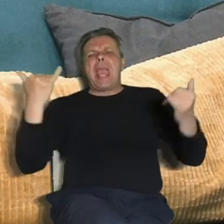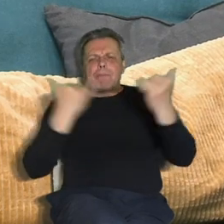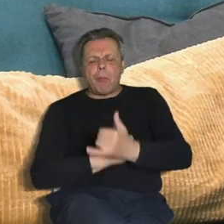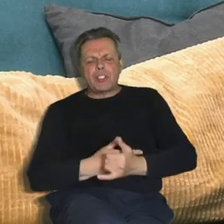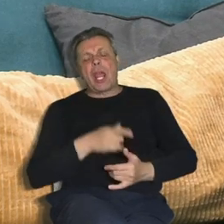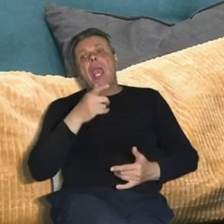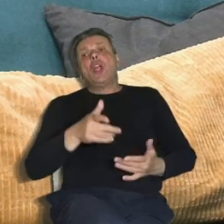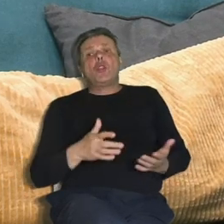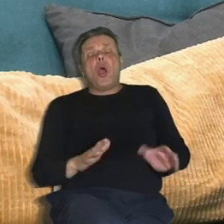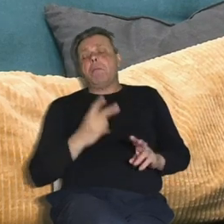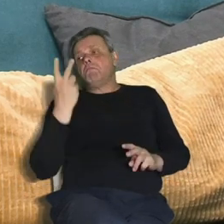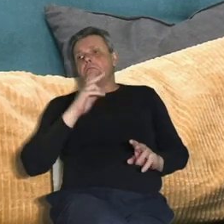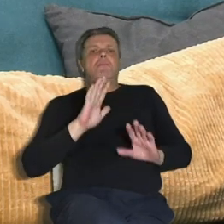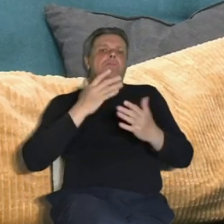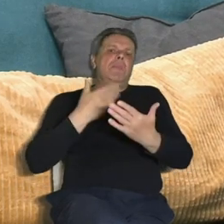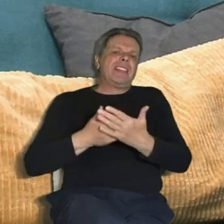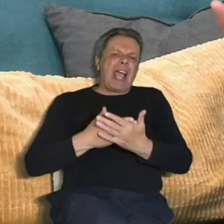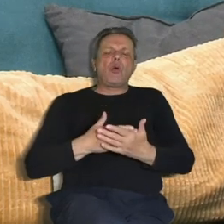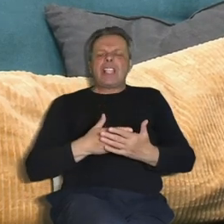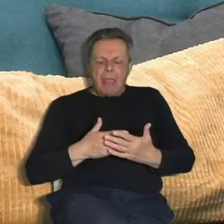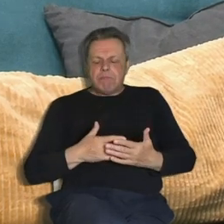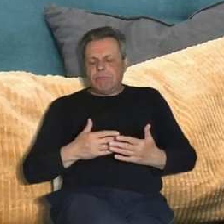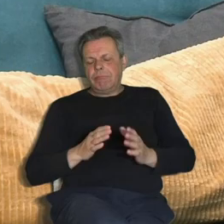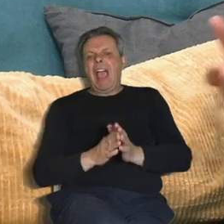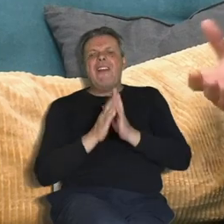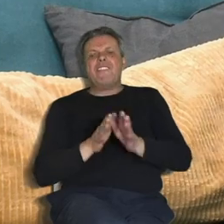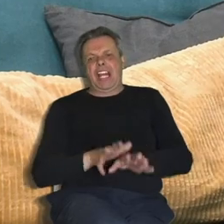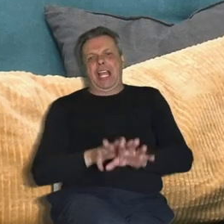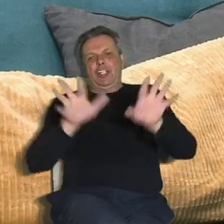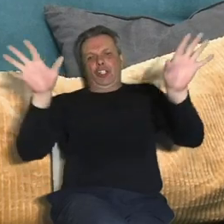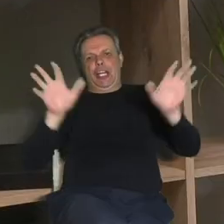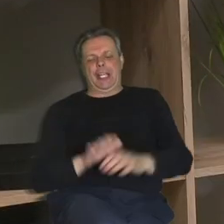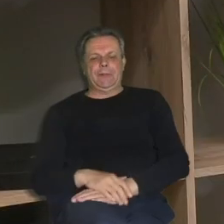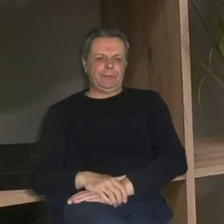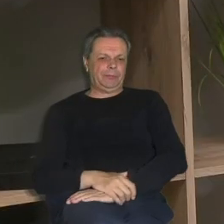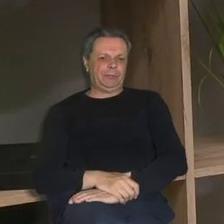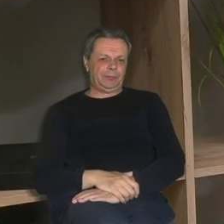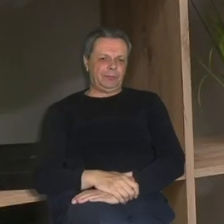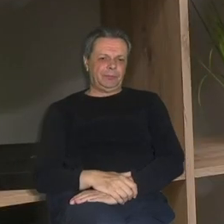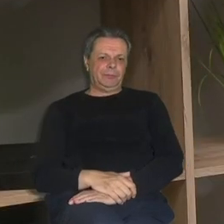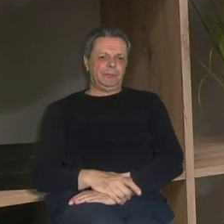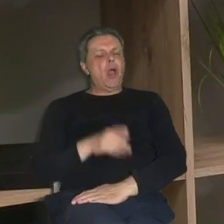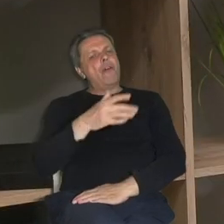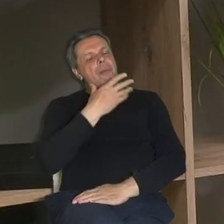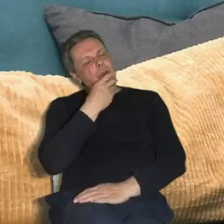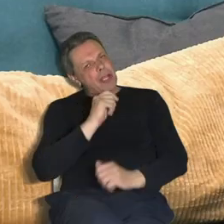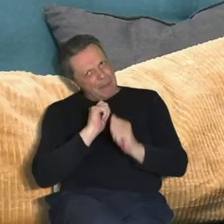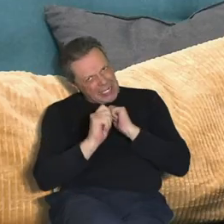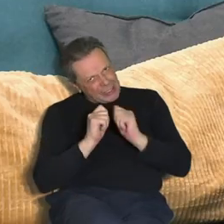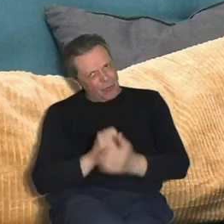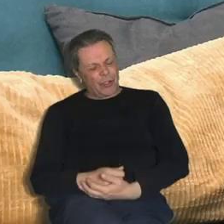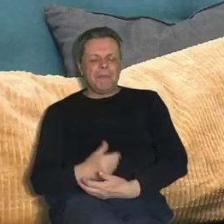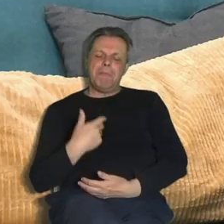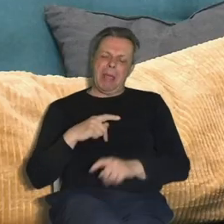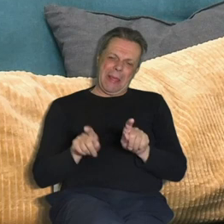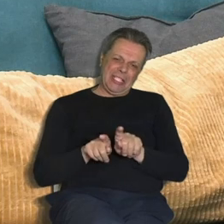nego jednostavno to je u redu. Tako se vjera znači, stvari sebi zadovolji u krajnjem slučaju svoje potrebe. I to ovo je bilo jako lijep razgovor. Je